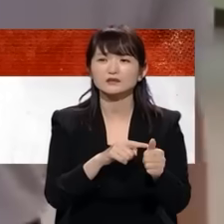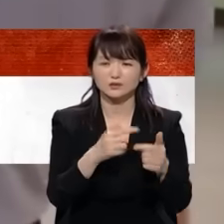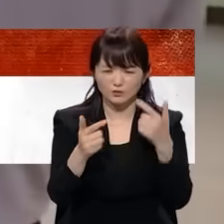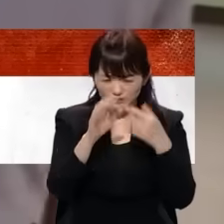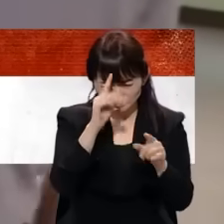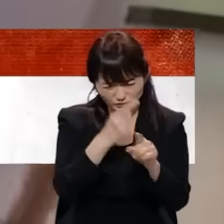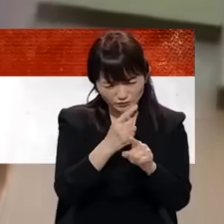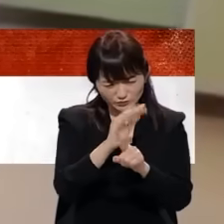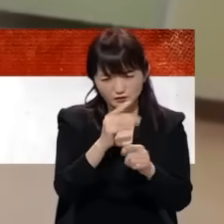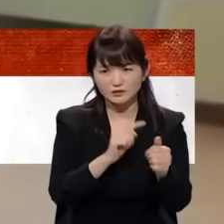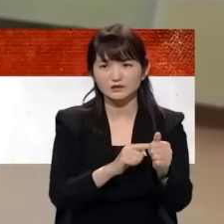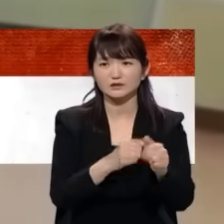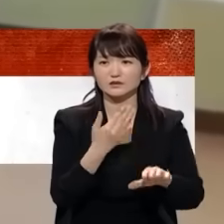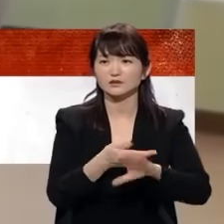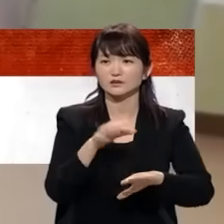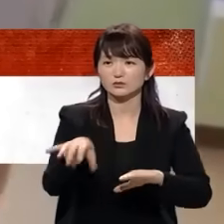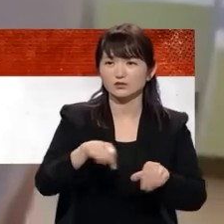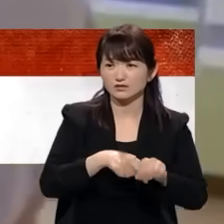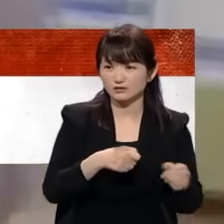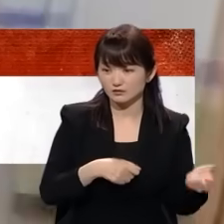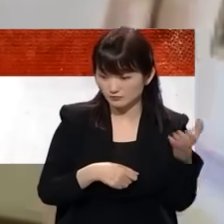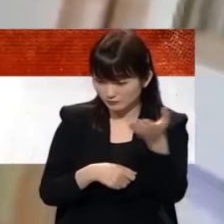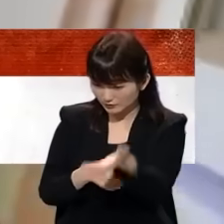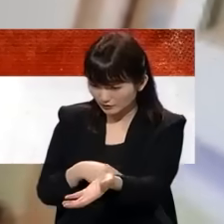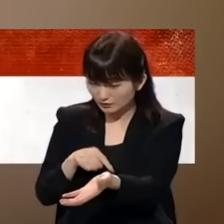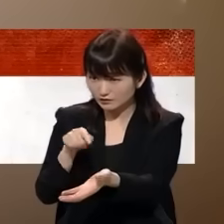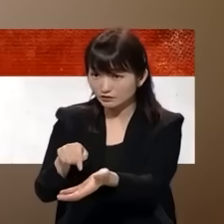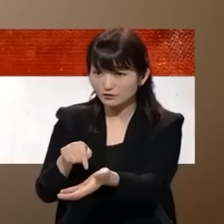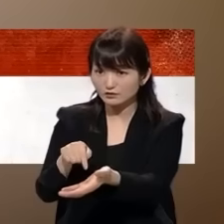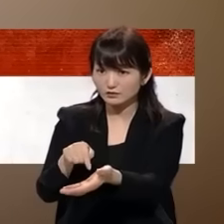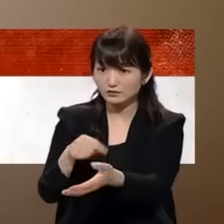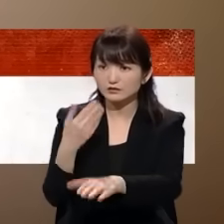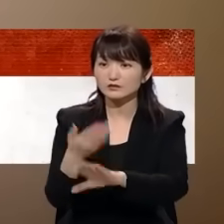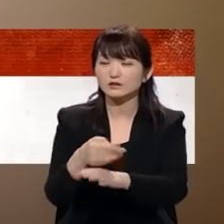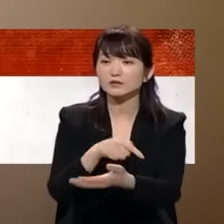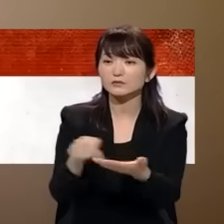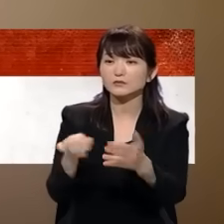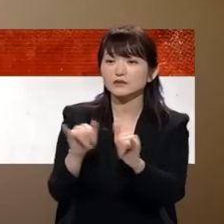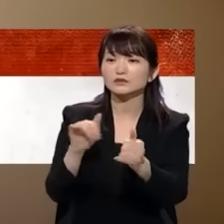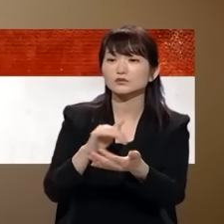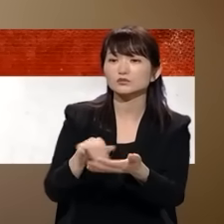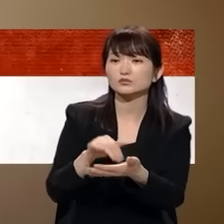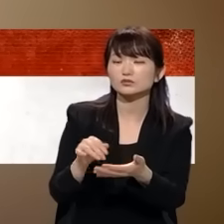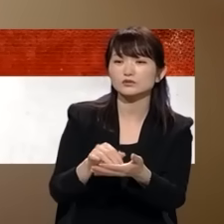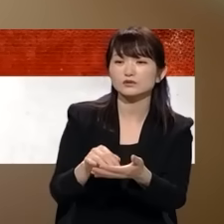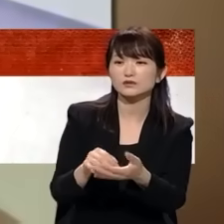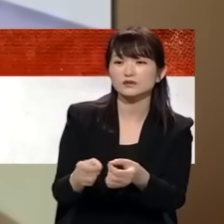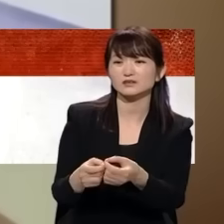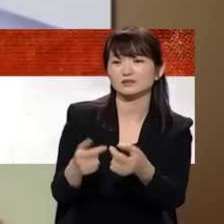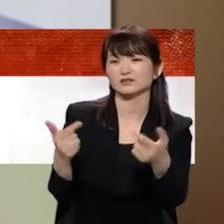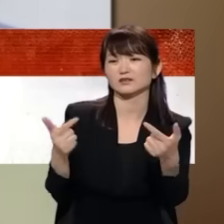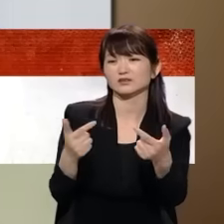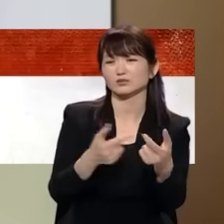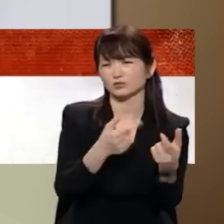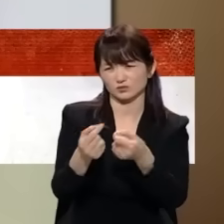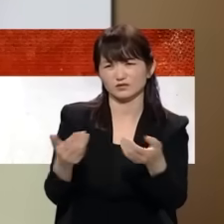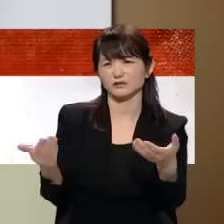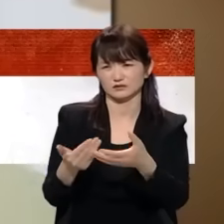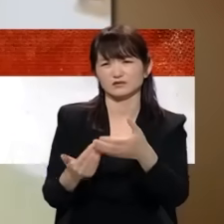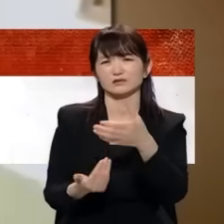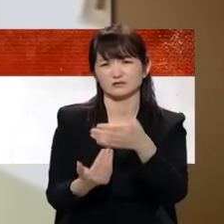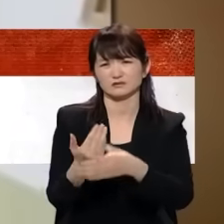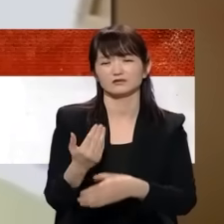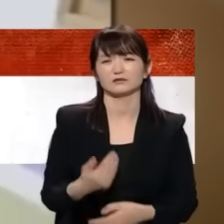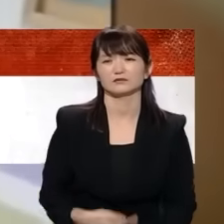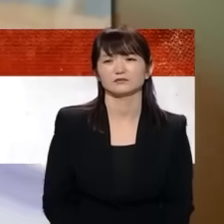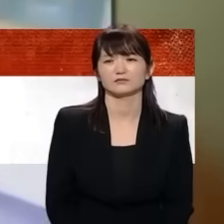이 아이를 다른 쪽에 강제 전학을 보내면 다른 피해자 양상이나 똑같은 일은 생길 거라고